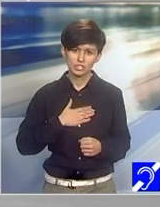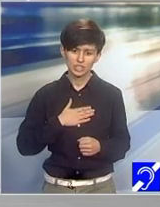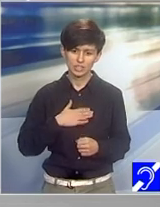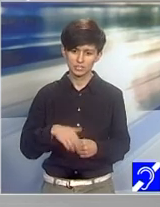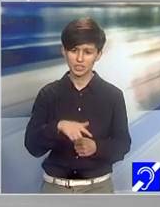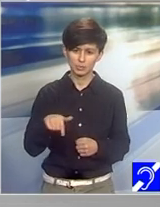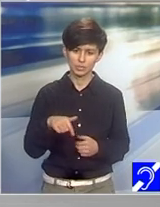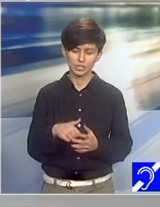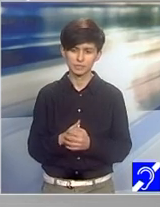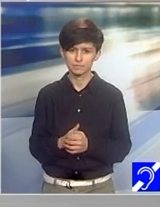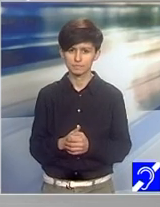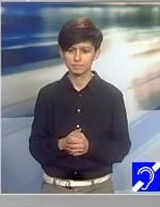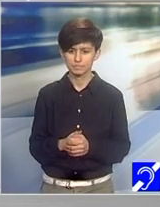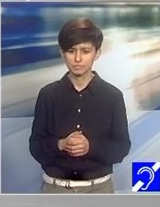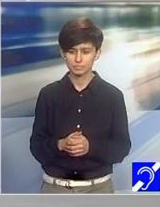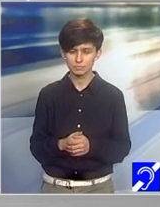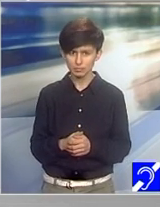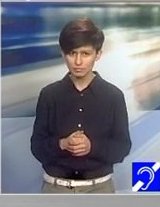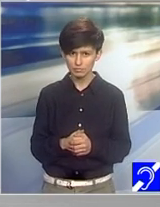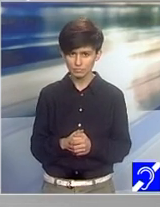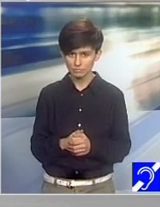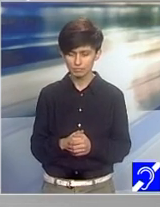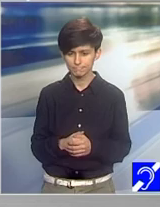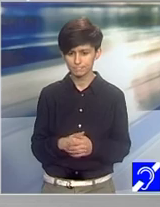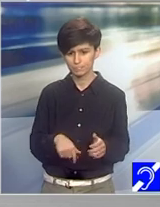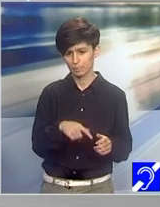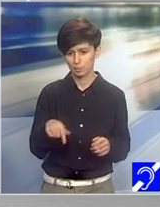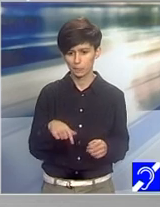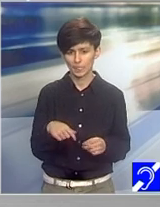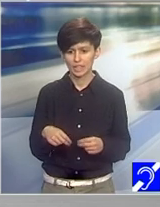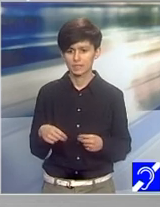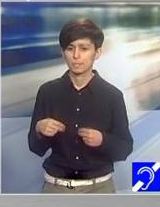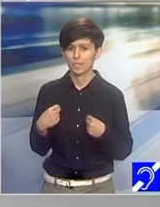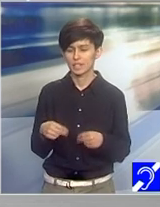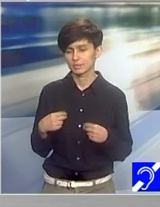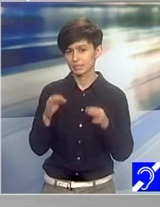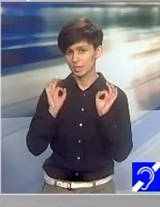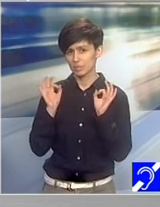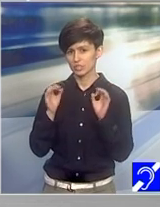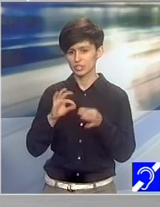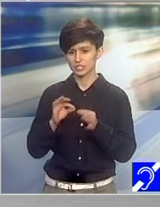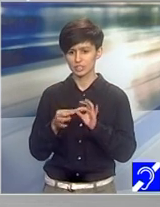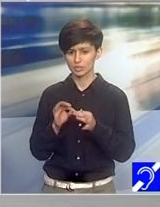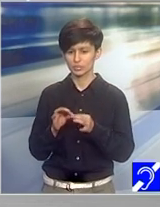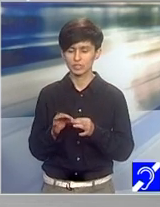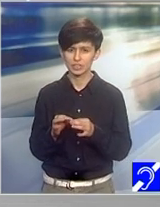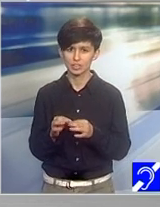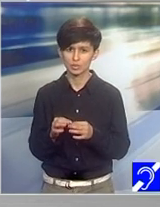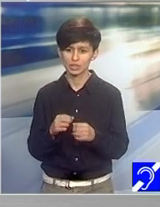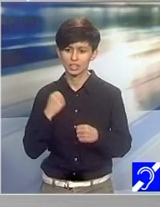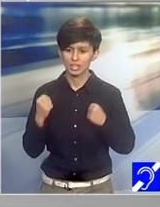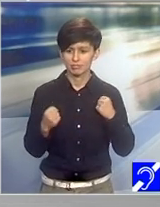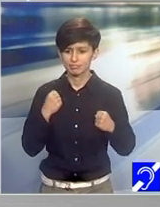Noi publicul sau dumneavoastră? Și noi. De exemplu, am folosit cuvântul flash mob, pentru că așa trebuie așezat în